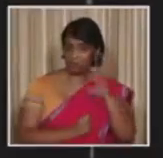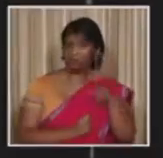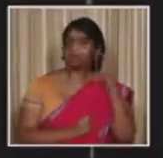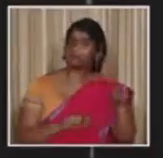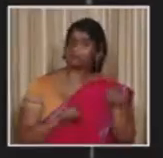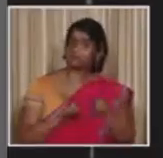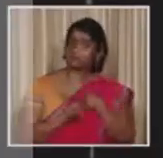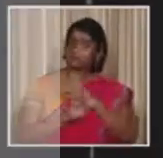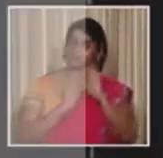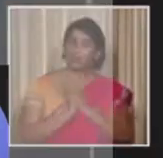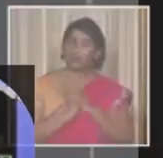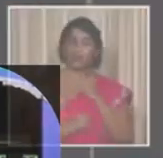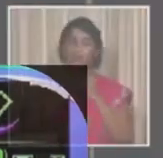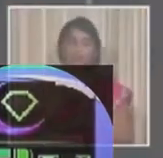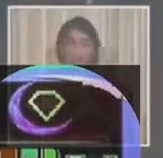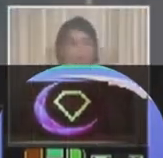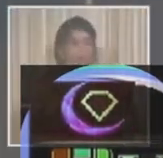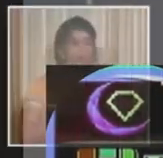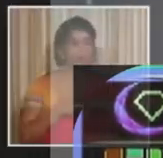ரட்டையின்னே